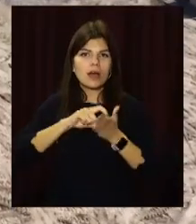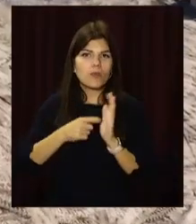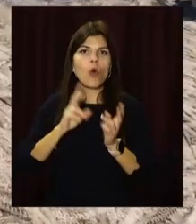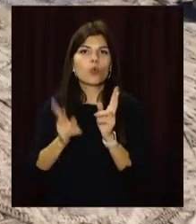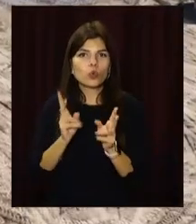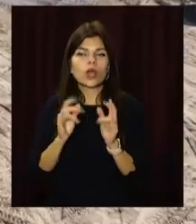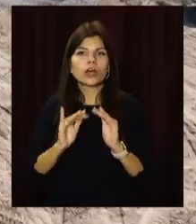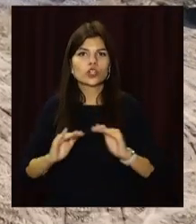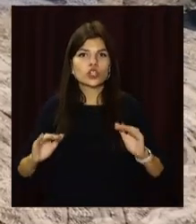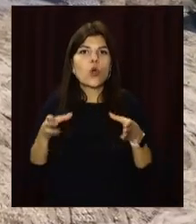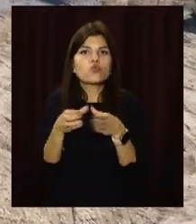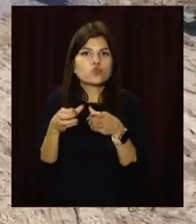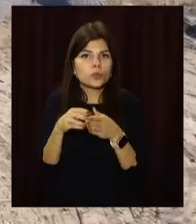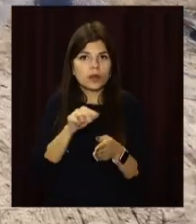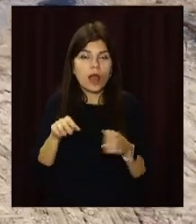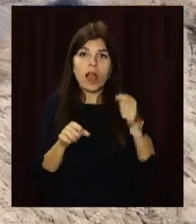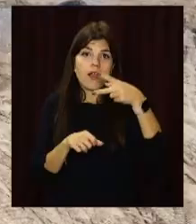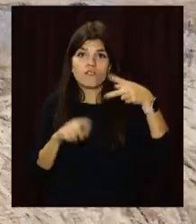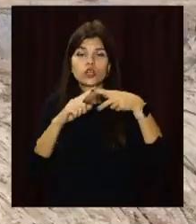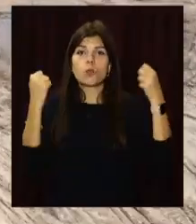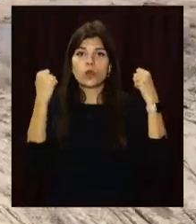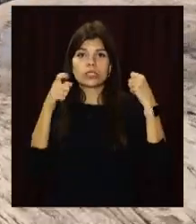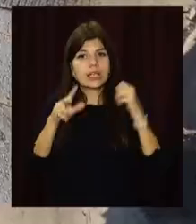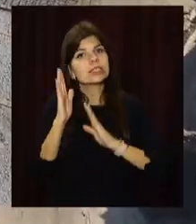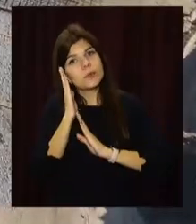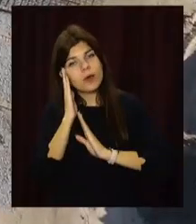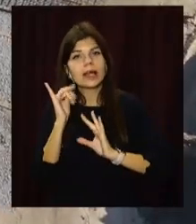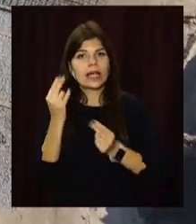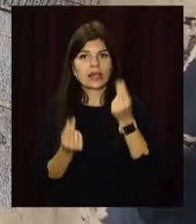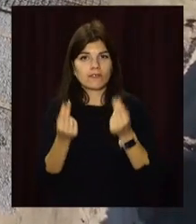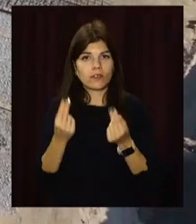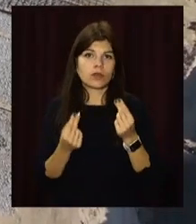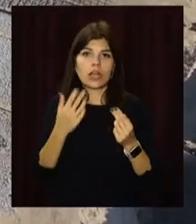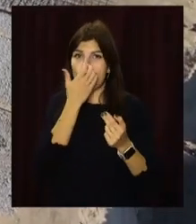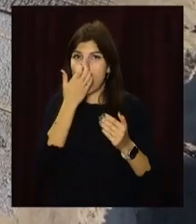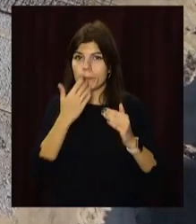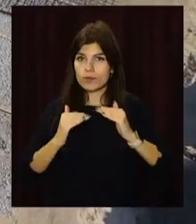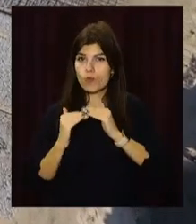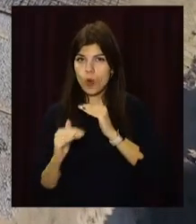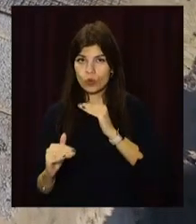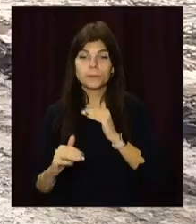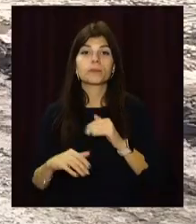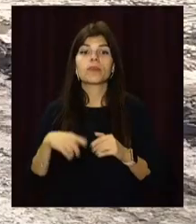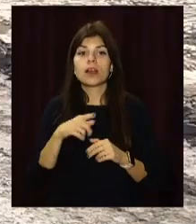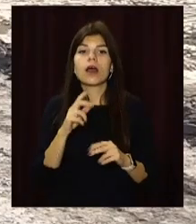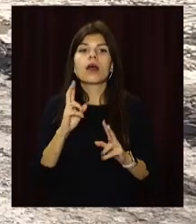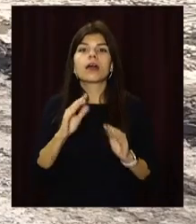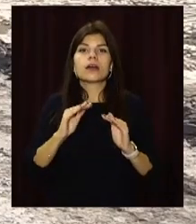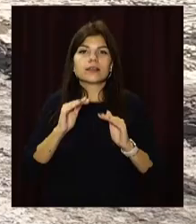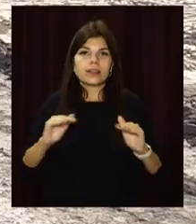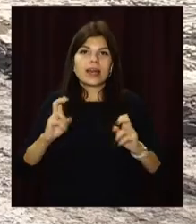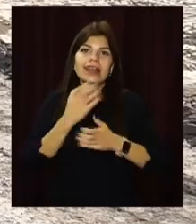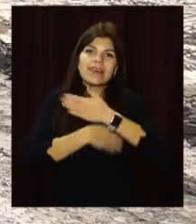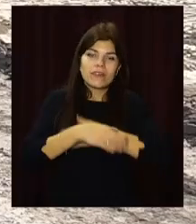кухню і дитячі групи. На другому – спортивну залу, спальні та ігрові з теплою підлогою. А для вихованців з інвалідністю